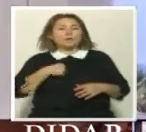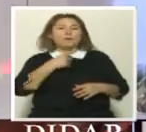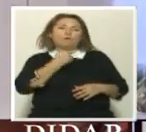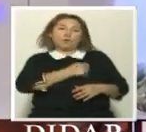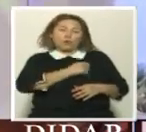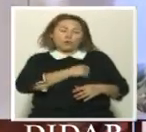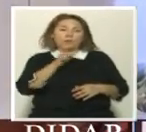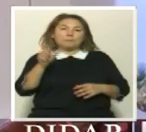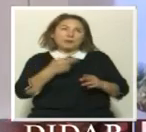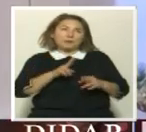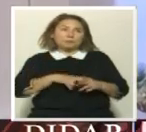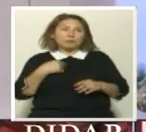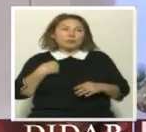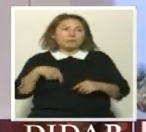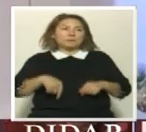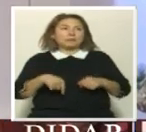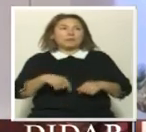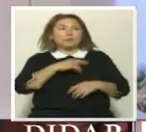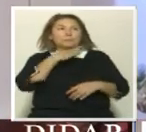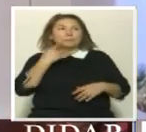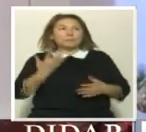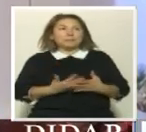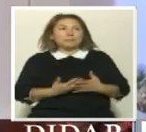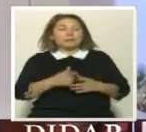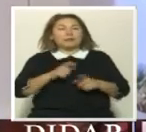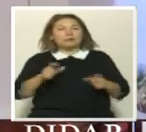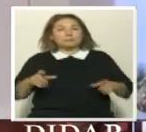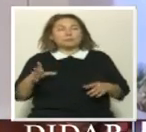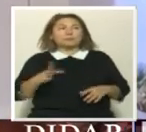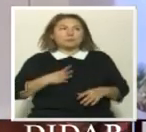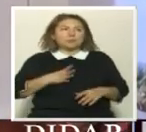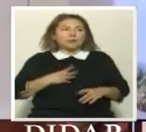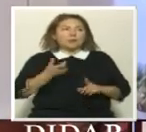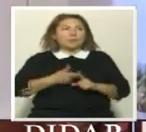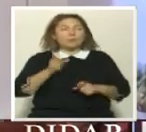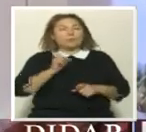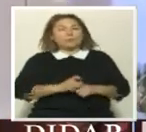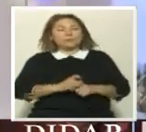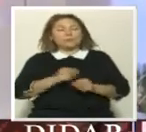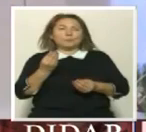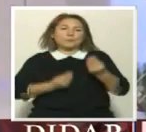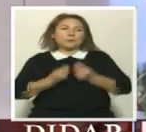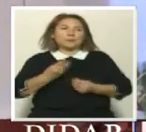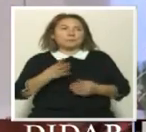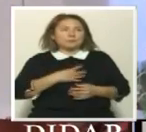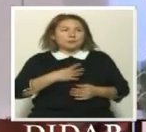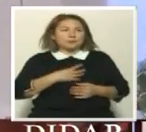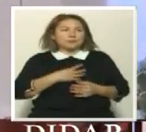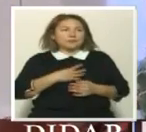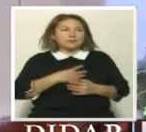кеш өте ұнады, өйткені мында көп ертегі адамдары болды, өте көп ойындар болды, олар маған өте